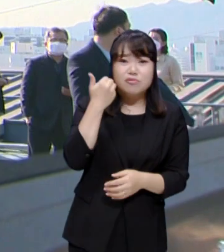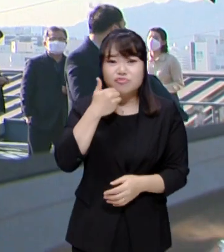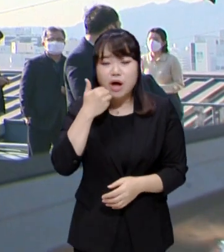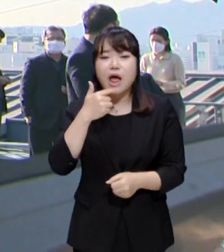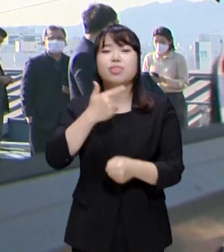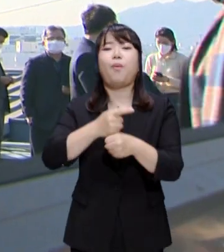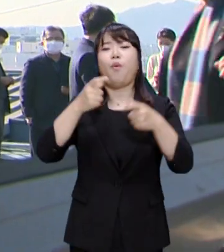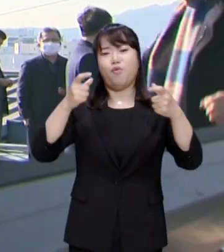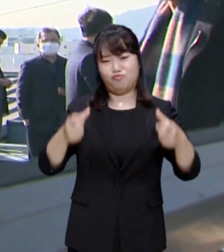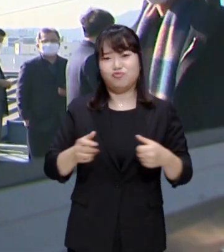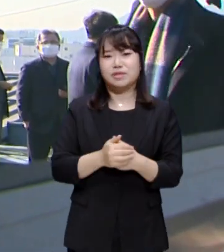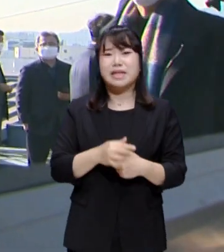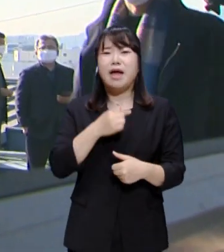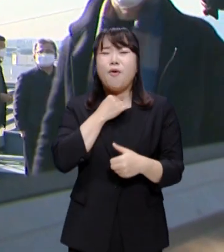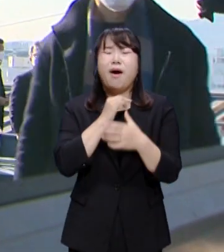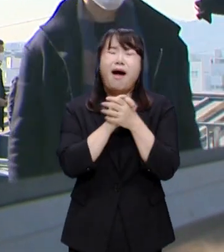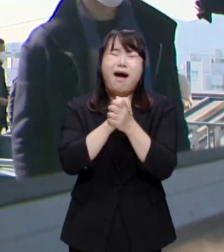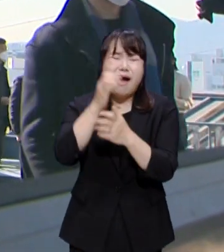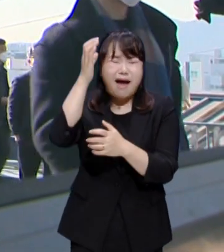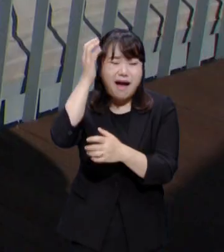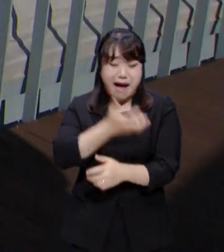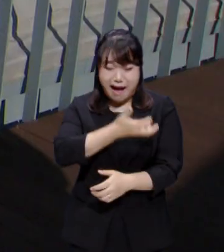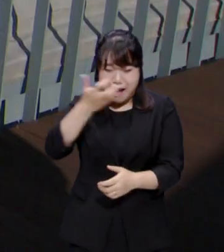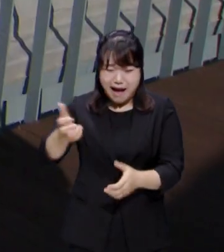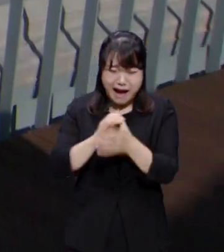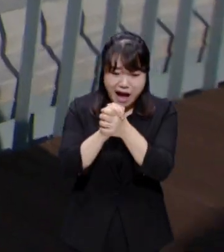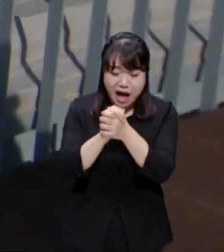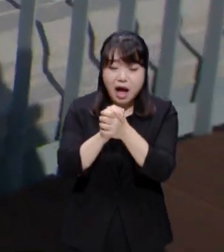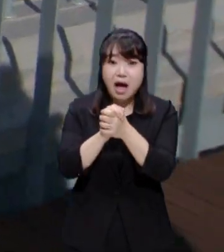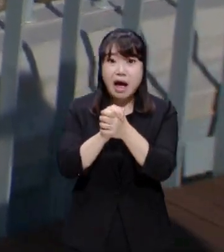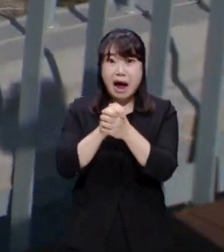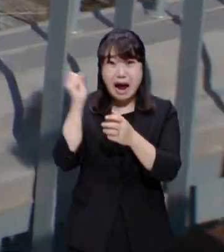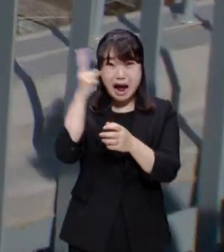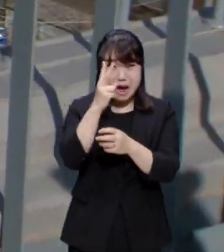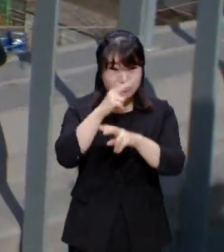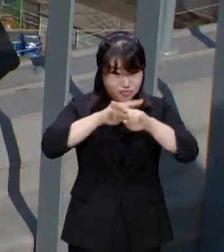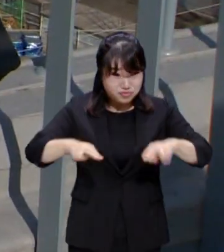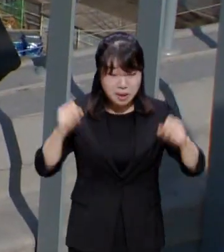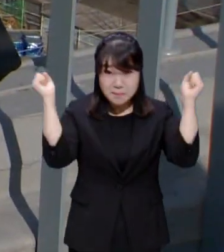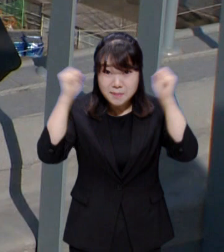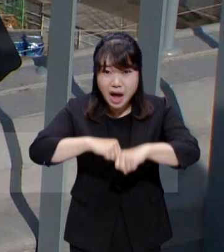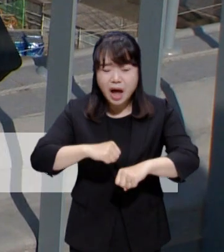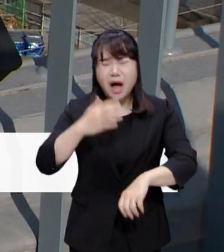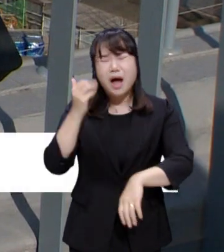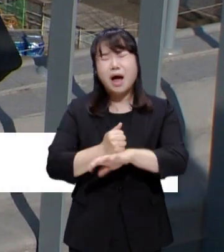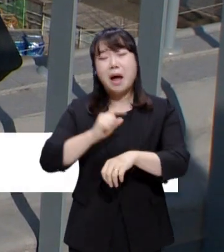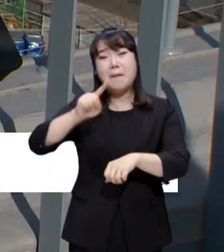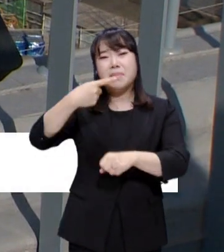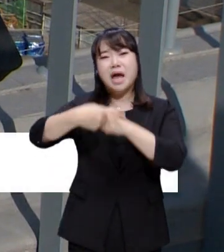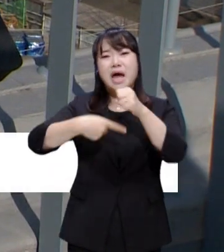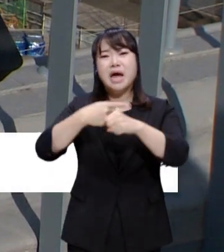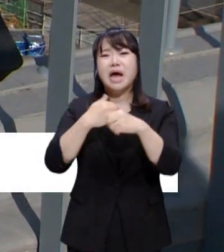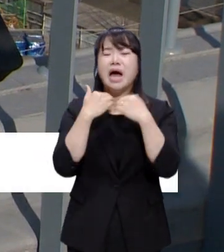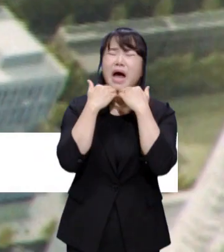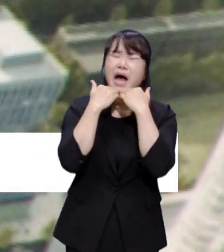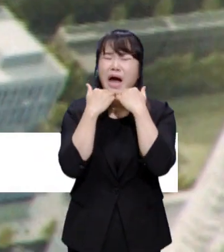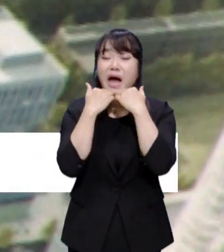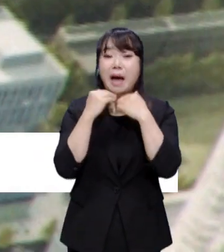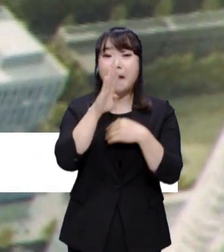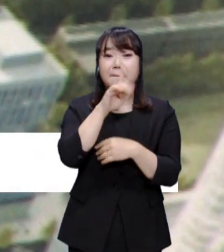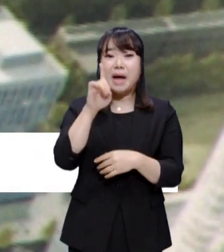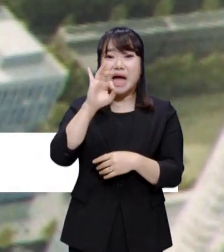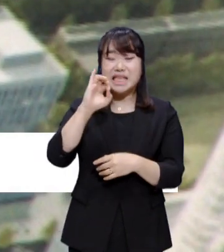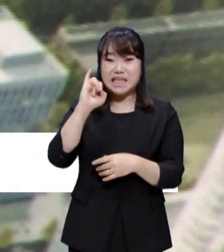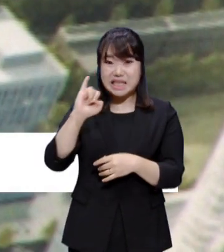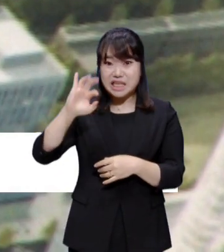지역 숙원 사업을 겨우 완성했는데 다시 원점으로 돌아간다면 지역에서 100년 먹거리라 불리는 바이오메디컬